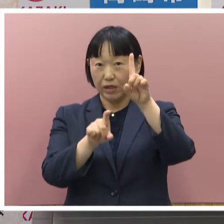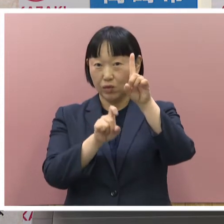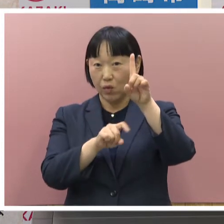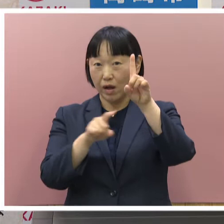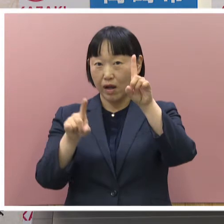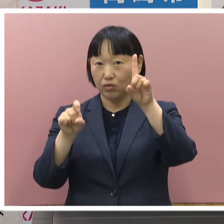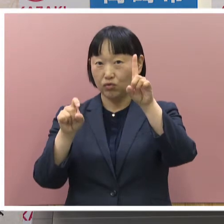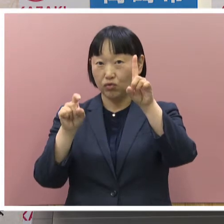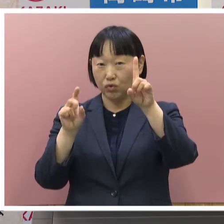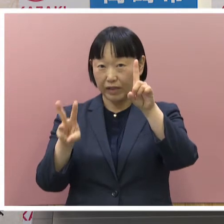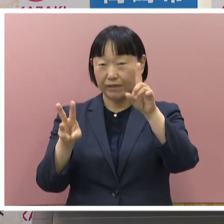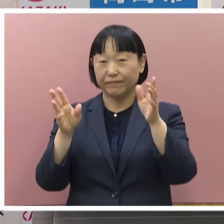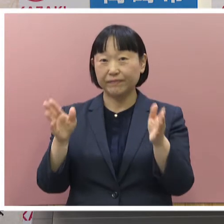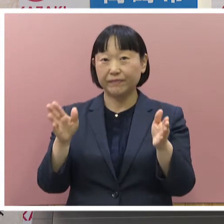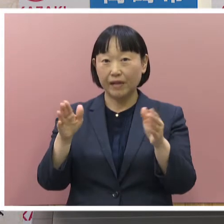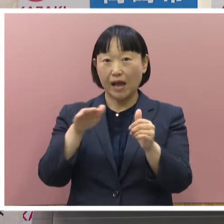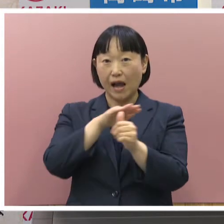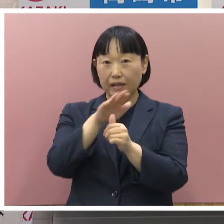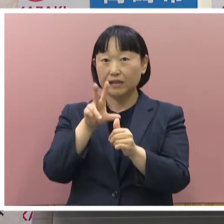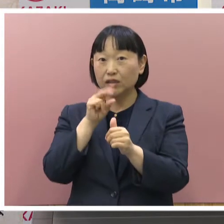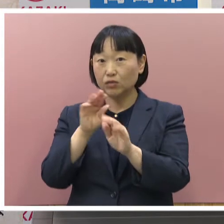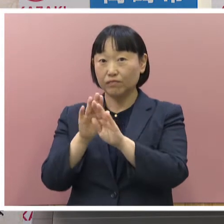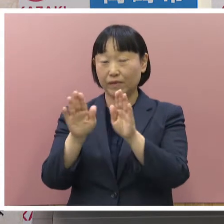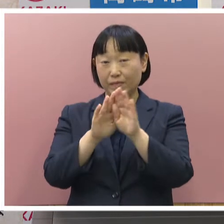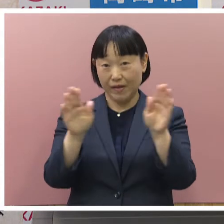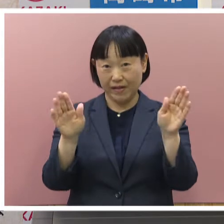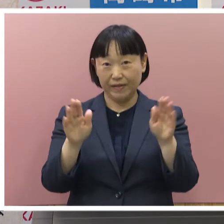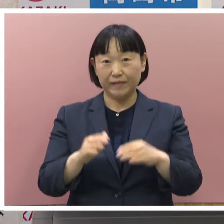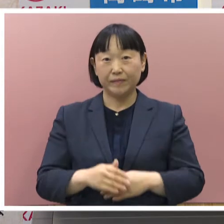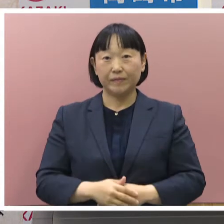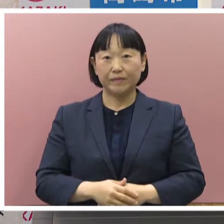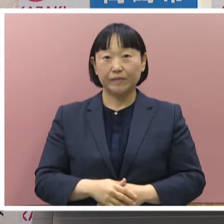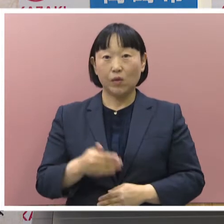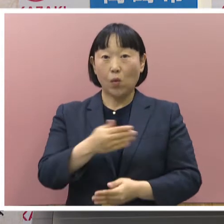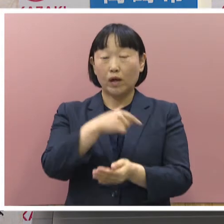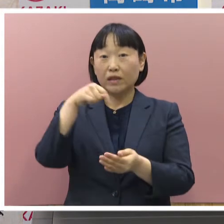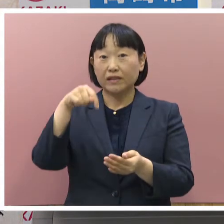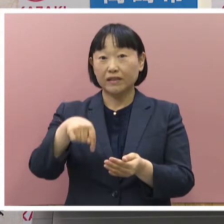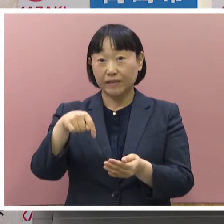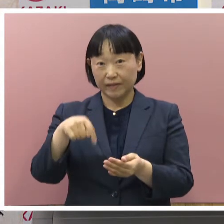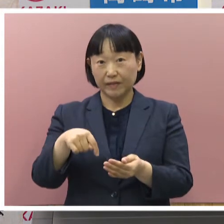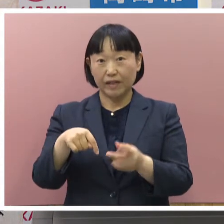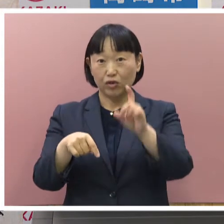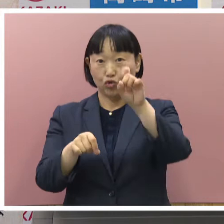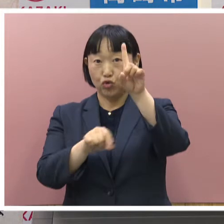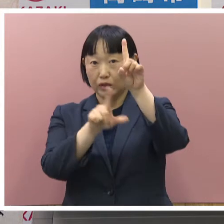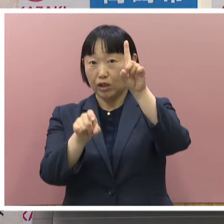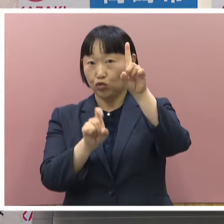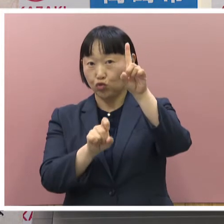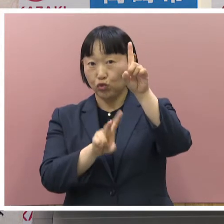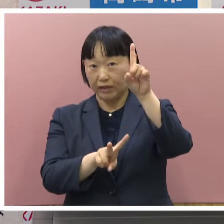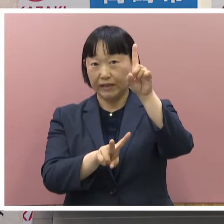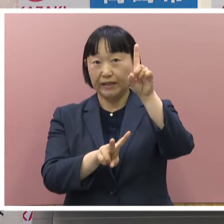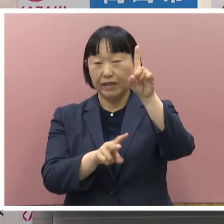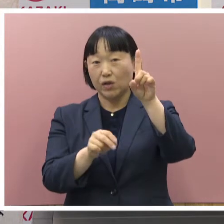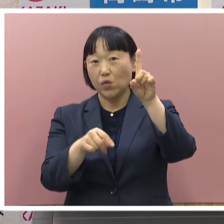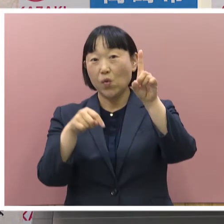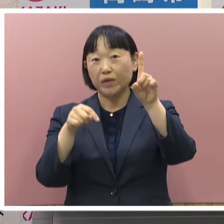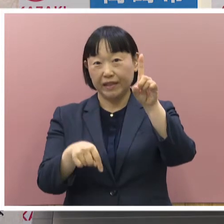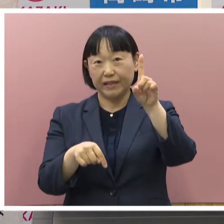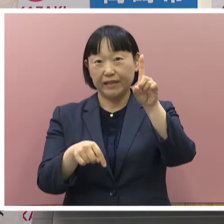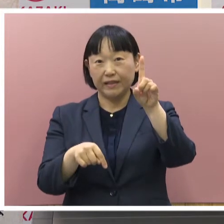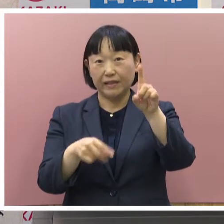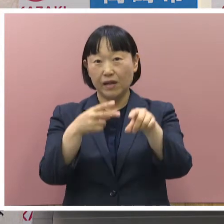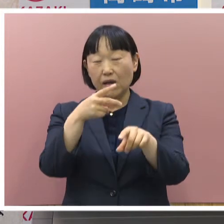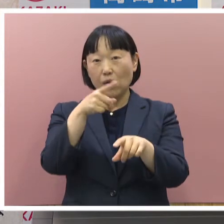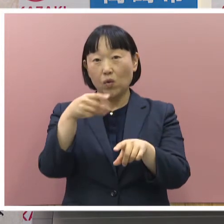から13日にかけて愛知県岐阜県で開催をされます。岡崎市では11月12日土曜日に音